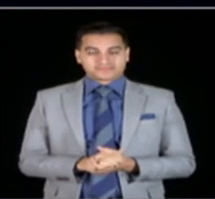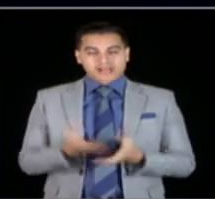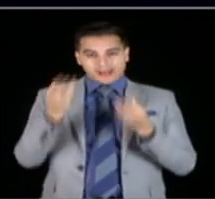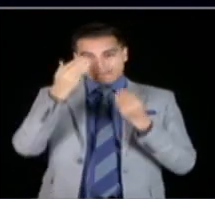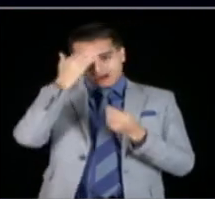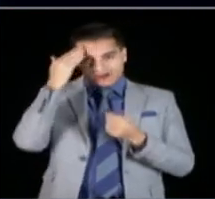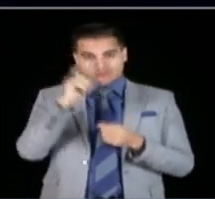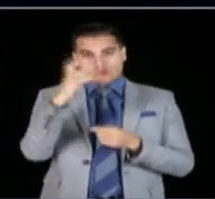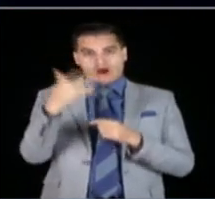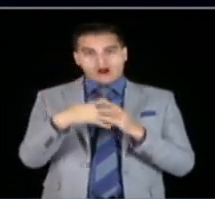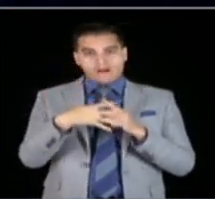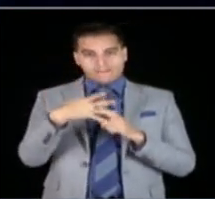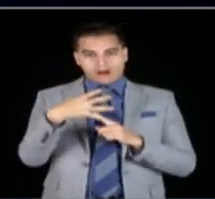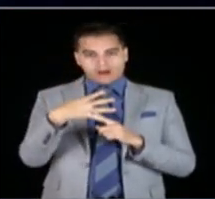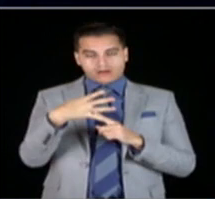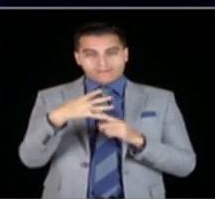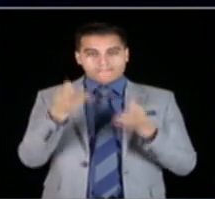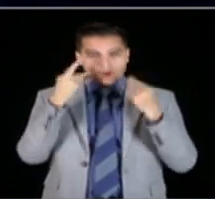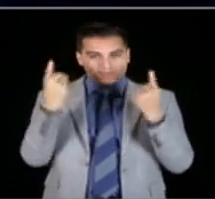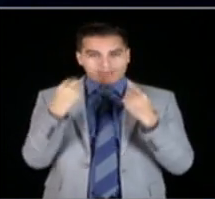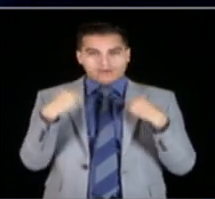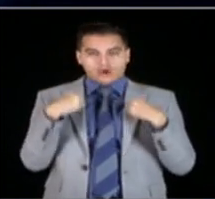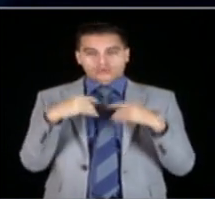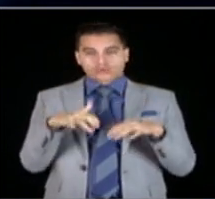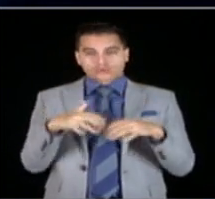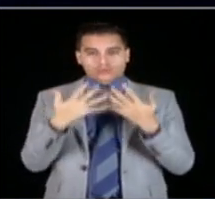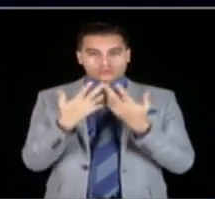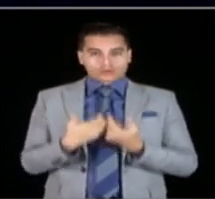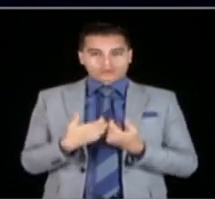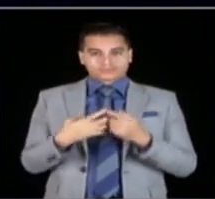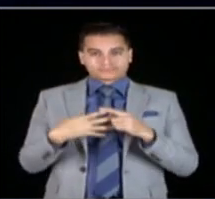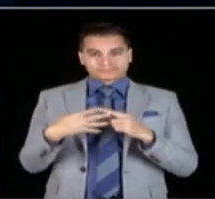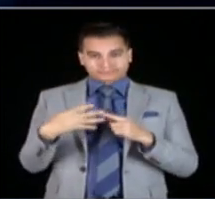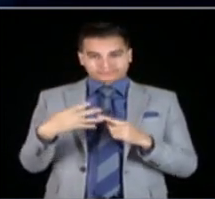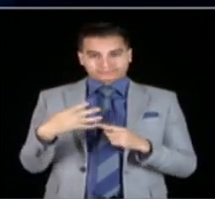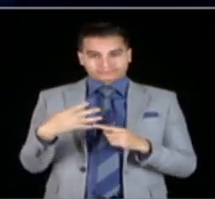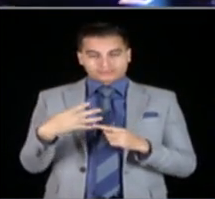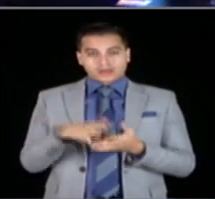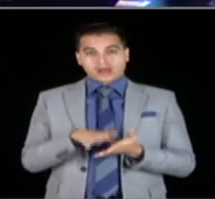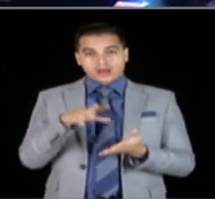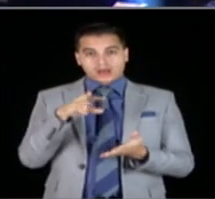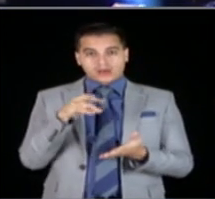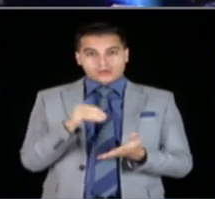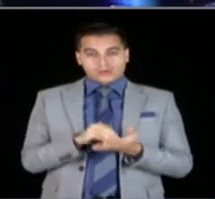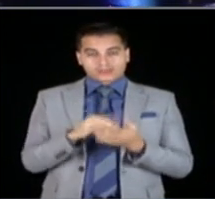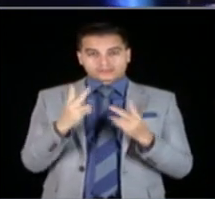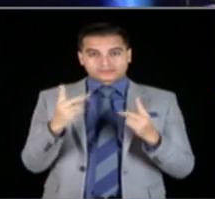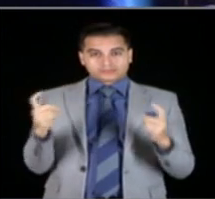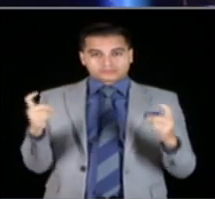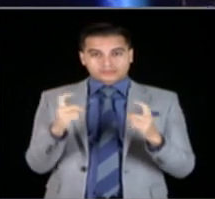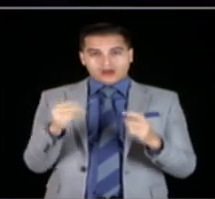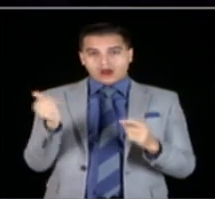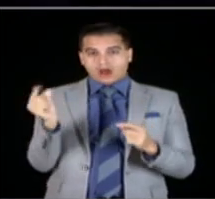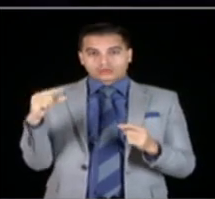فقرة المعرفة أربع أسئلة: معلومات عامة، رياضة، تكنولوجيا، وقدرات ذهنية. أول الاثنين